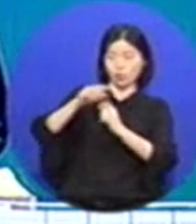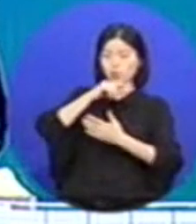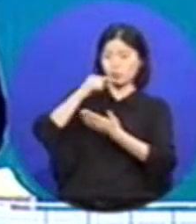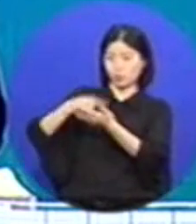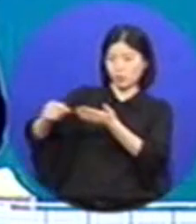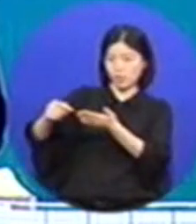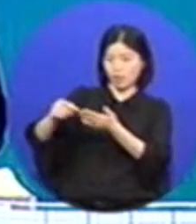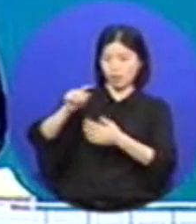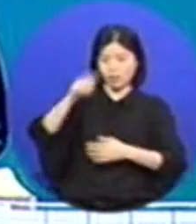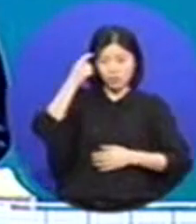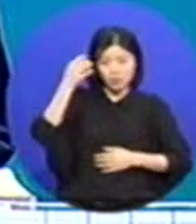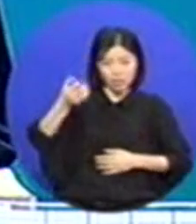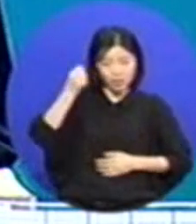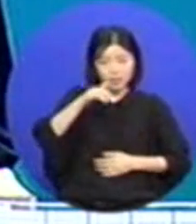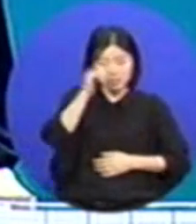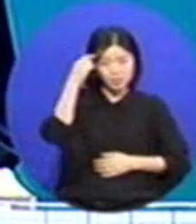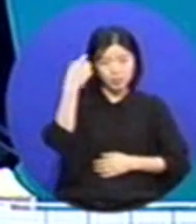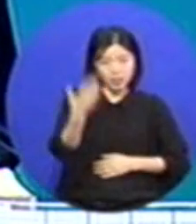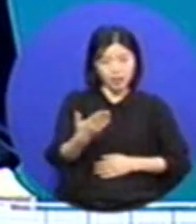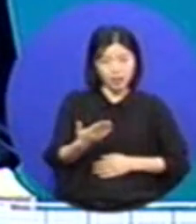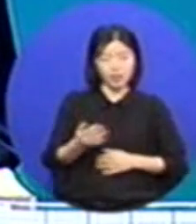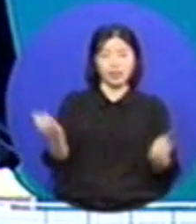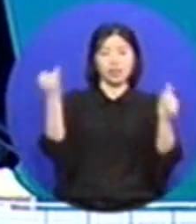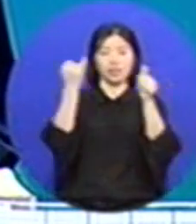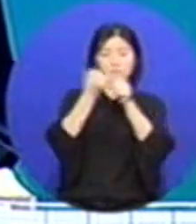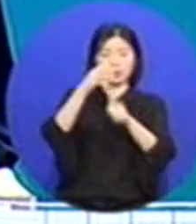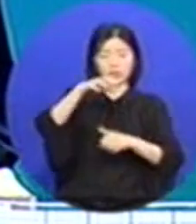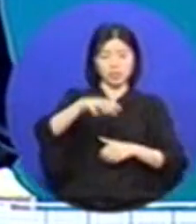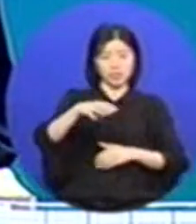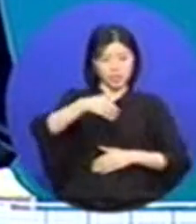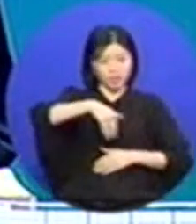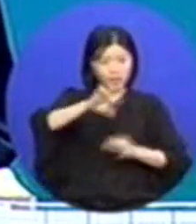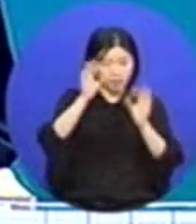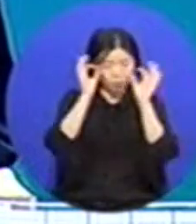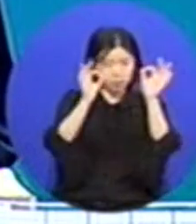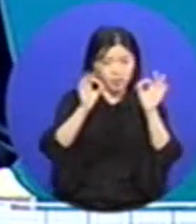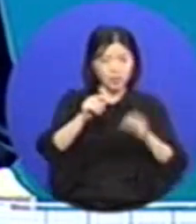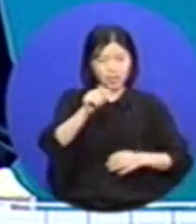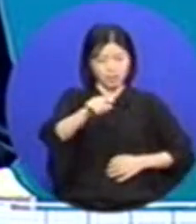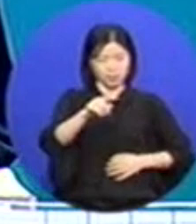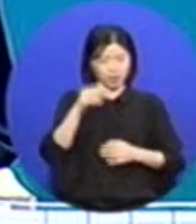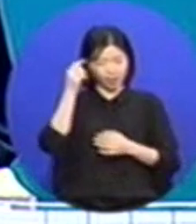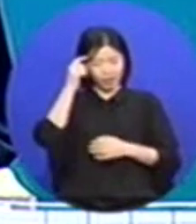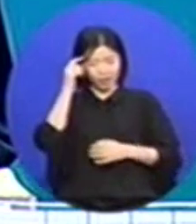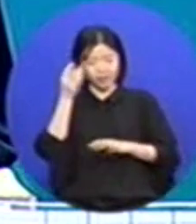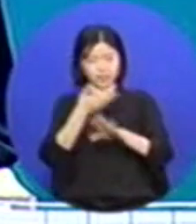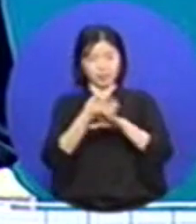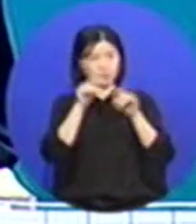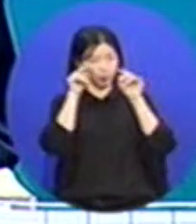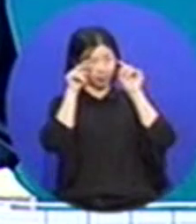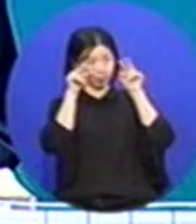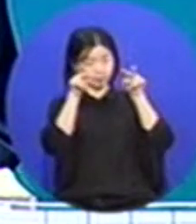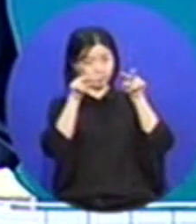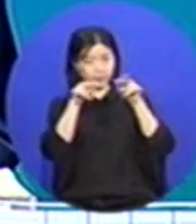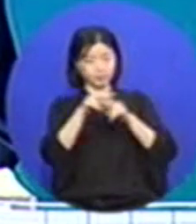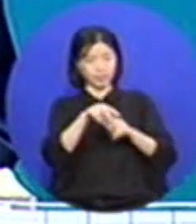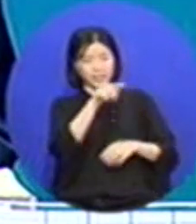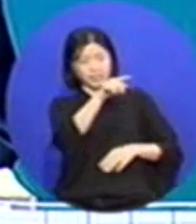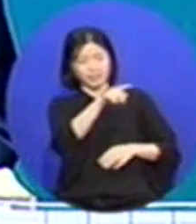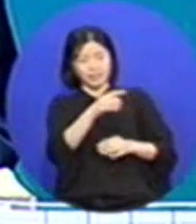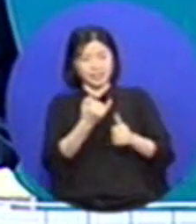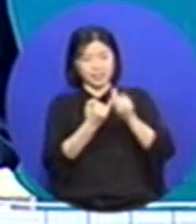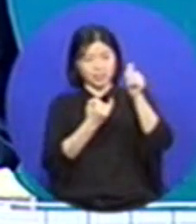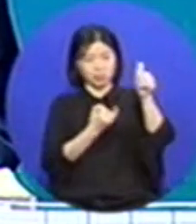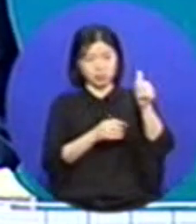이런 생각하십니까 결혼식장에 가보면 하객들이 팬 그 계산하고 앉아 있어요 질량 쪽이 조금 처진다